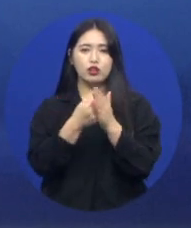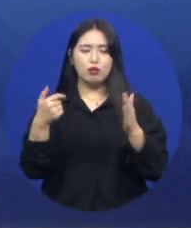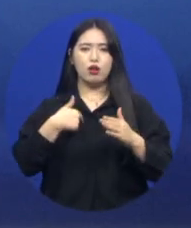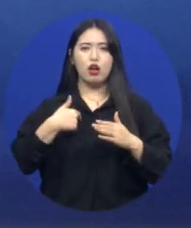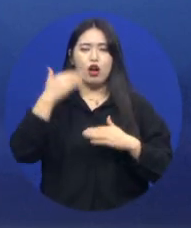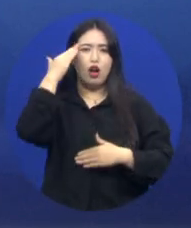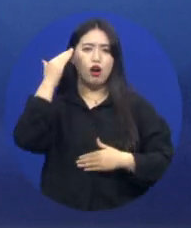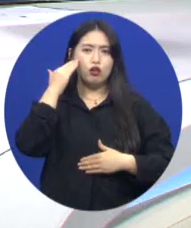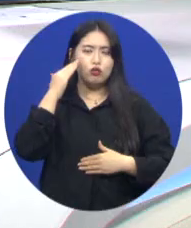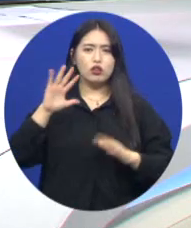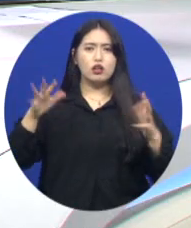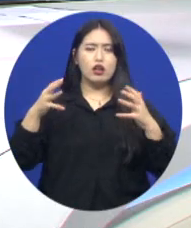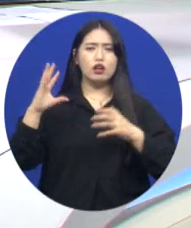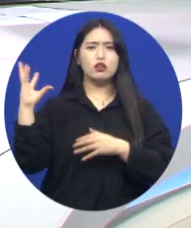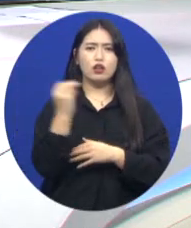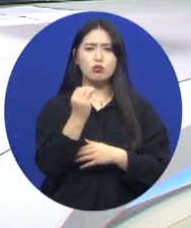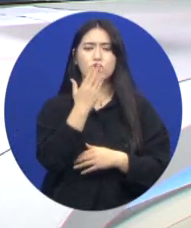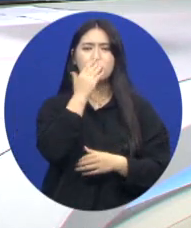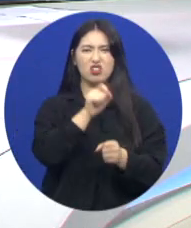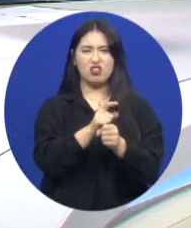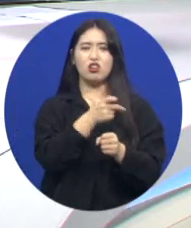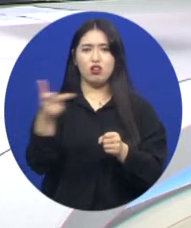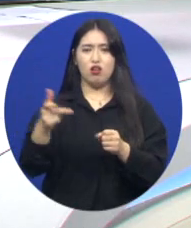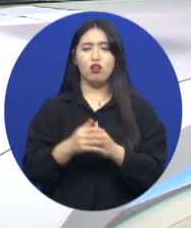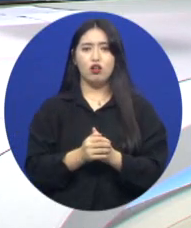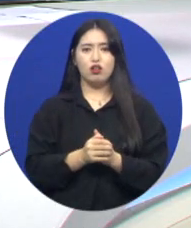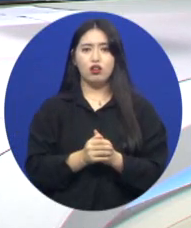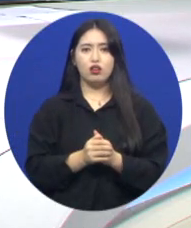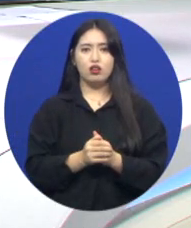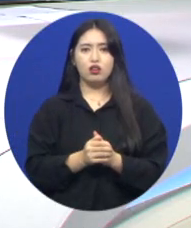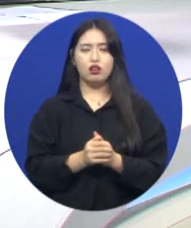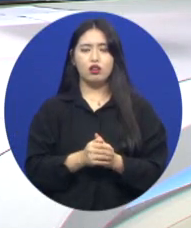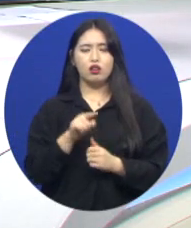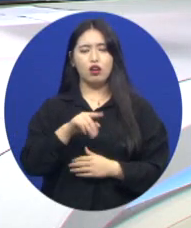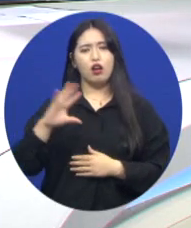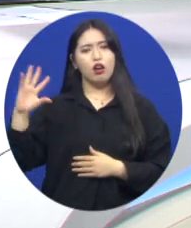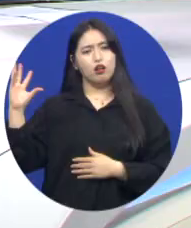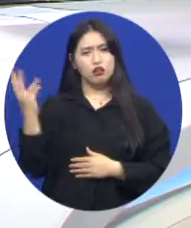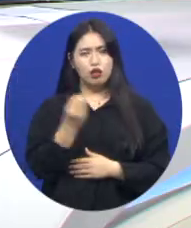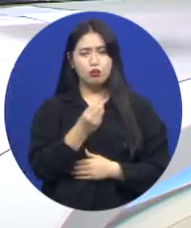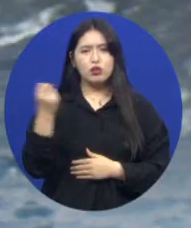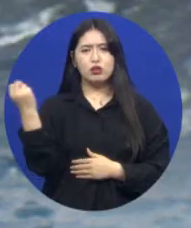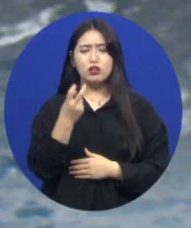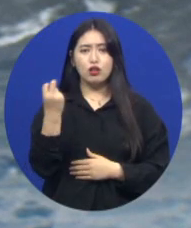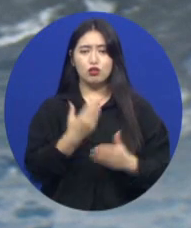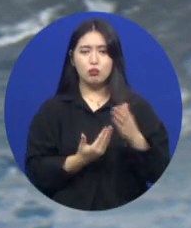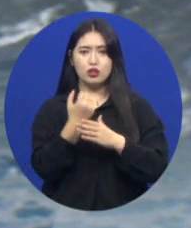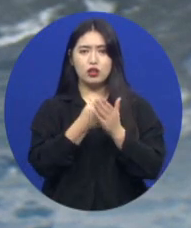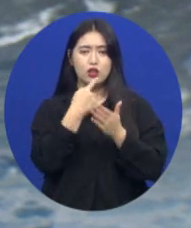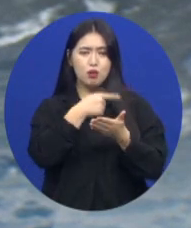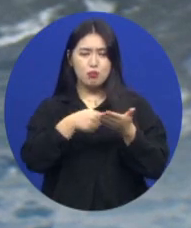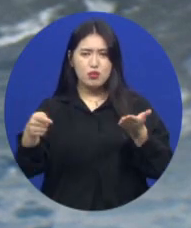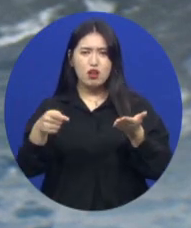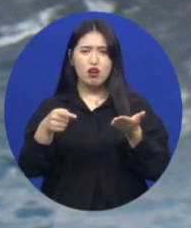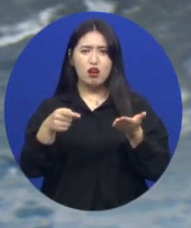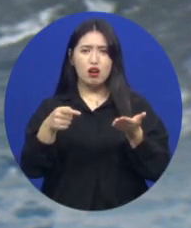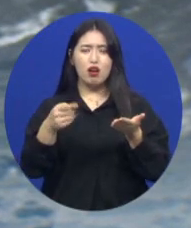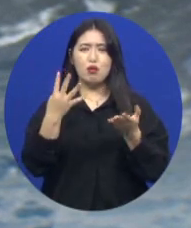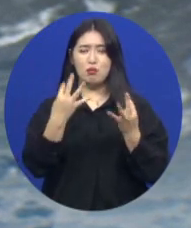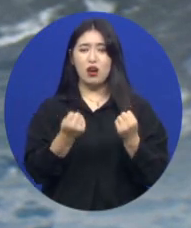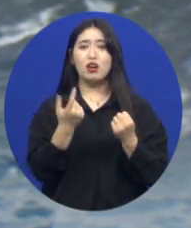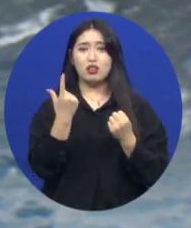올 가능성이 커진다고 합니다 네 그렇군요 예 정말 태풍의 이제 자주 오면서 피해가 이만저만이 아닌 사와